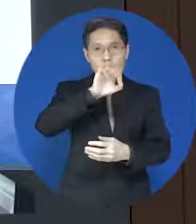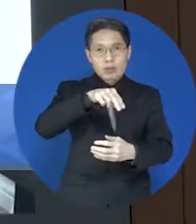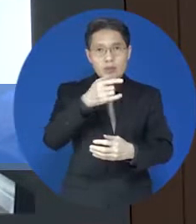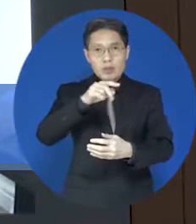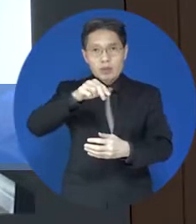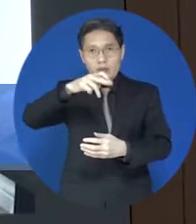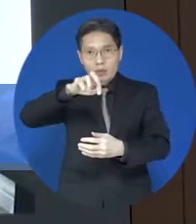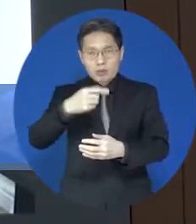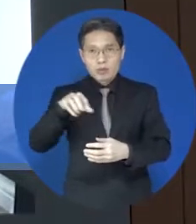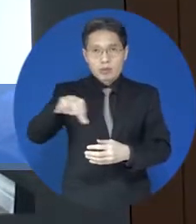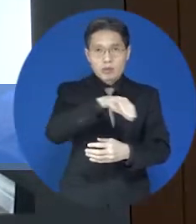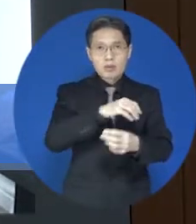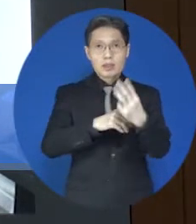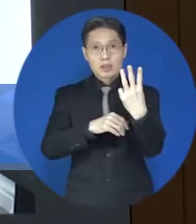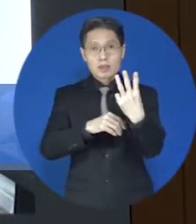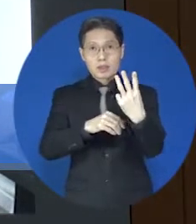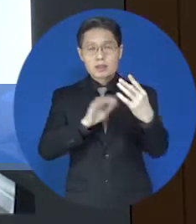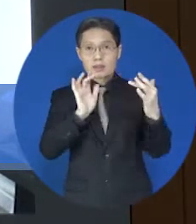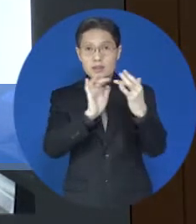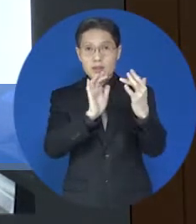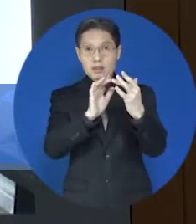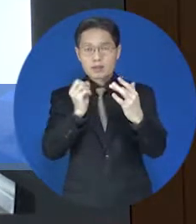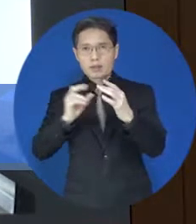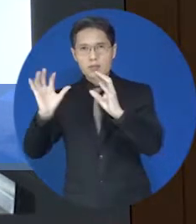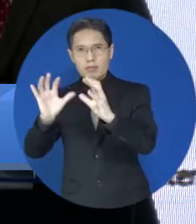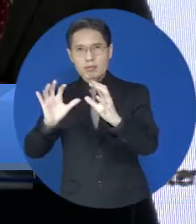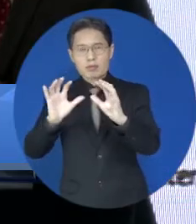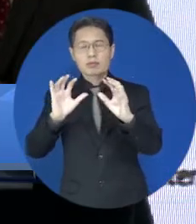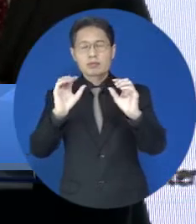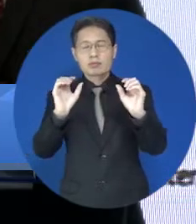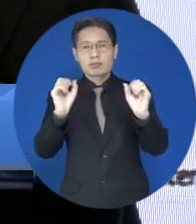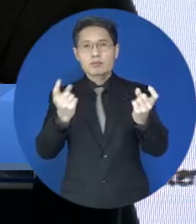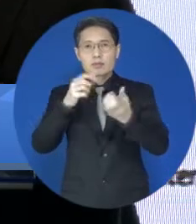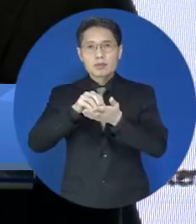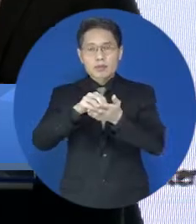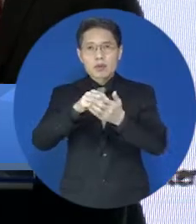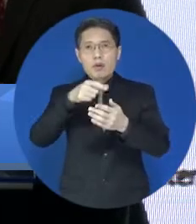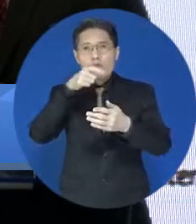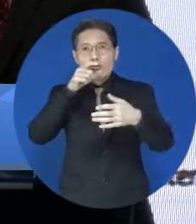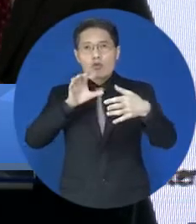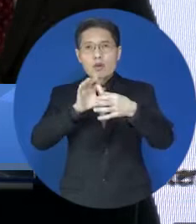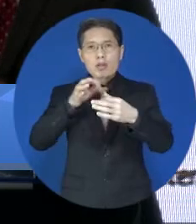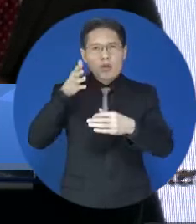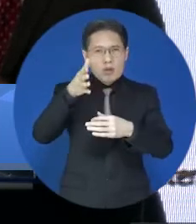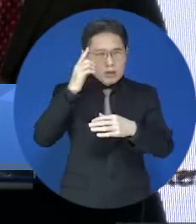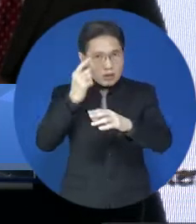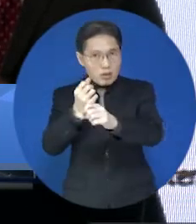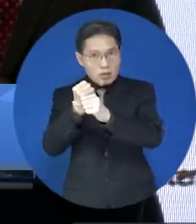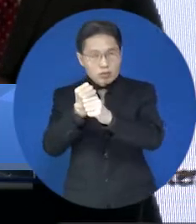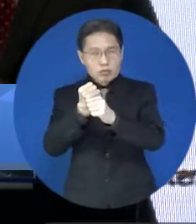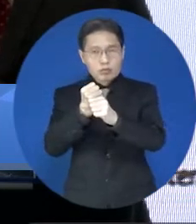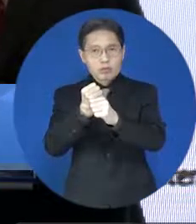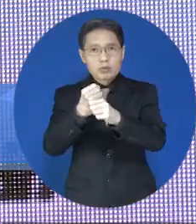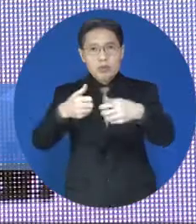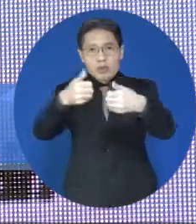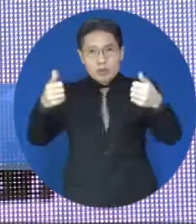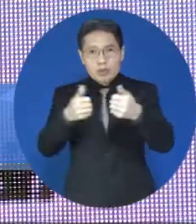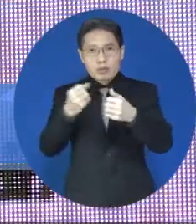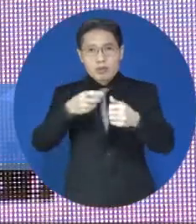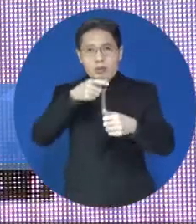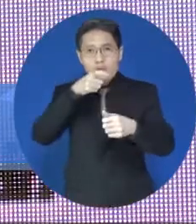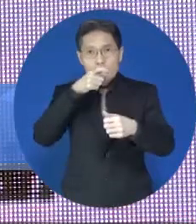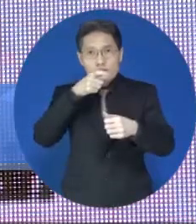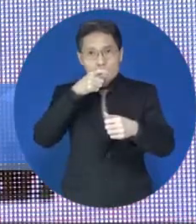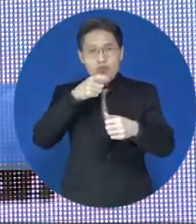3개 기관이 온 오프라인으로 참여했습니다 포럼은 물 분야 세계적인 석학인 세계 물 위원회 로 이